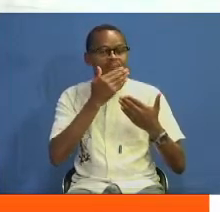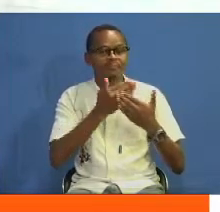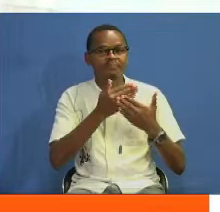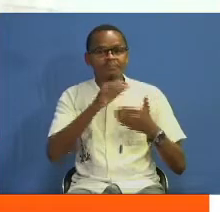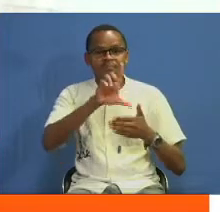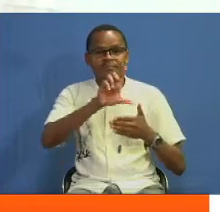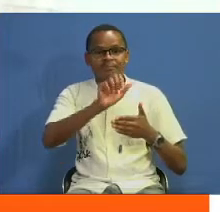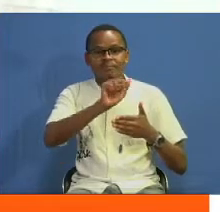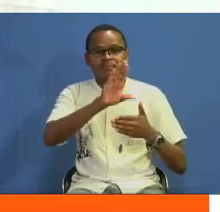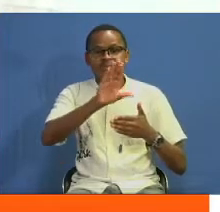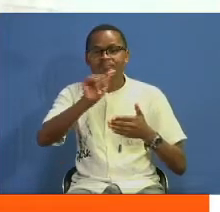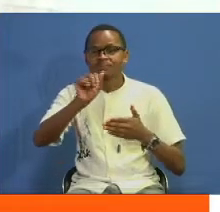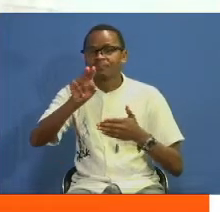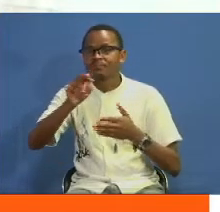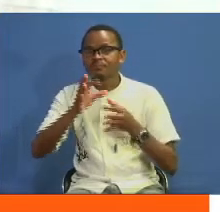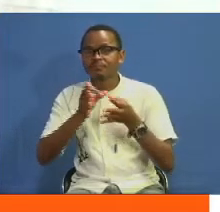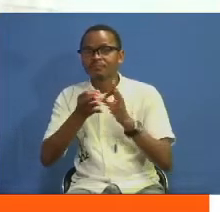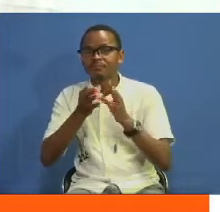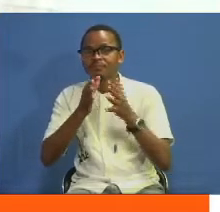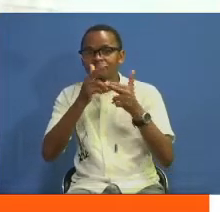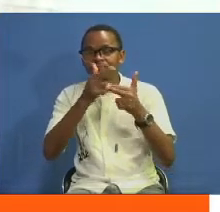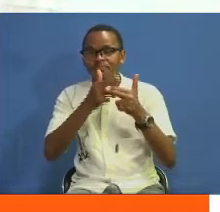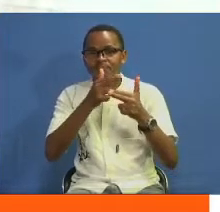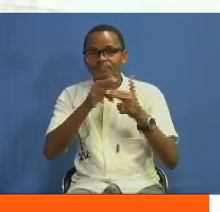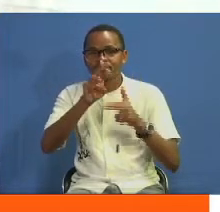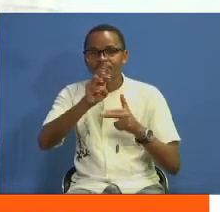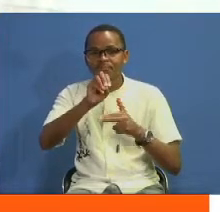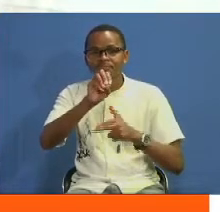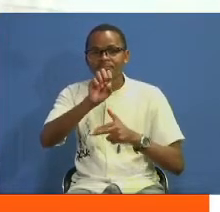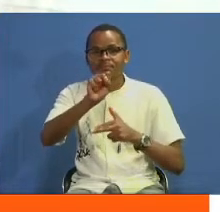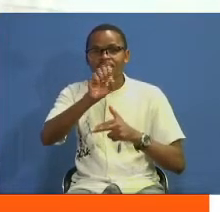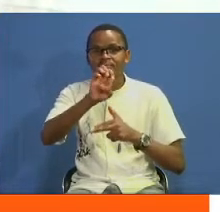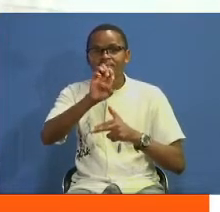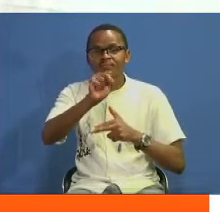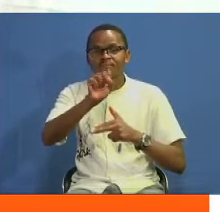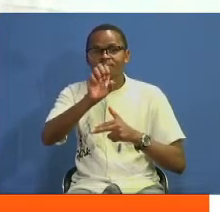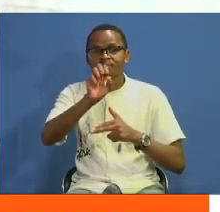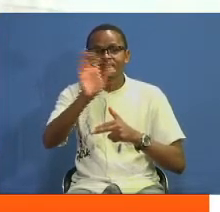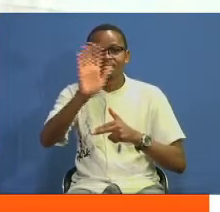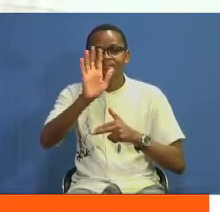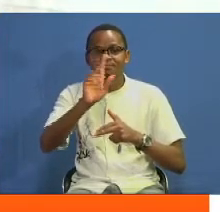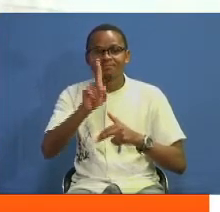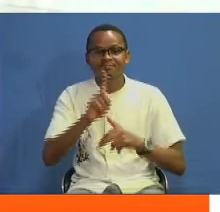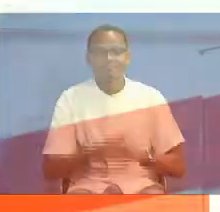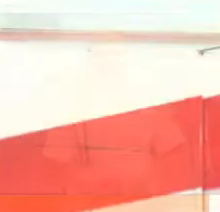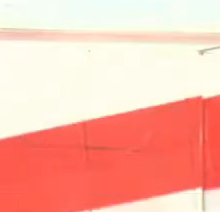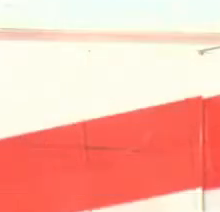Laban Shaban, naye mtangazaji wa lugha ya ishara ni Moses Gitonga. Alamsiki.